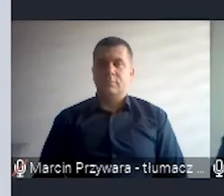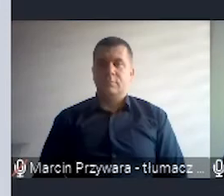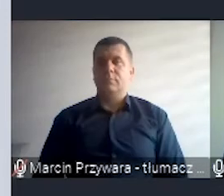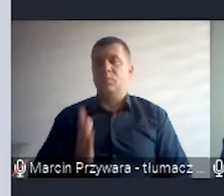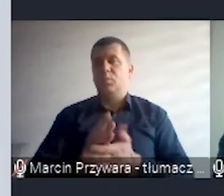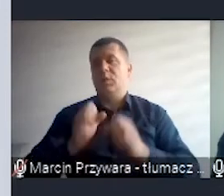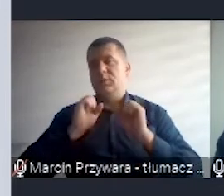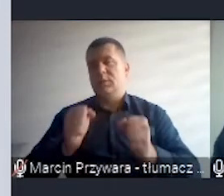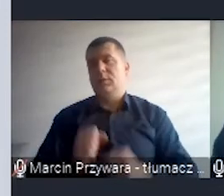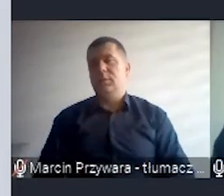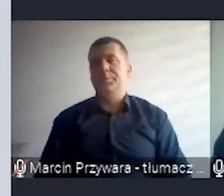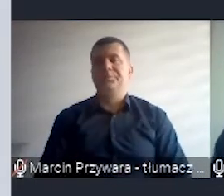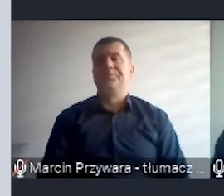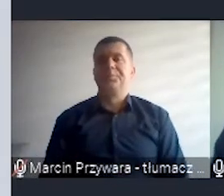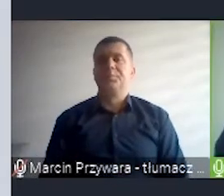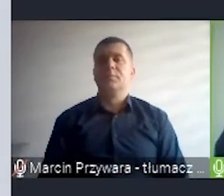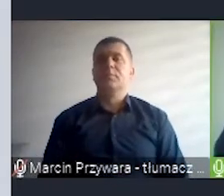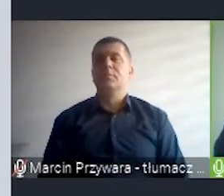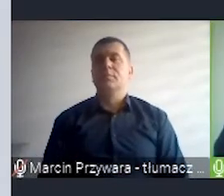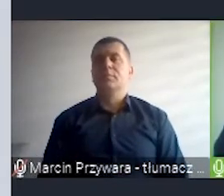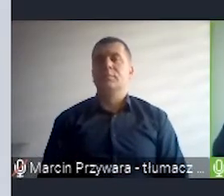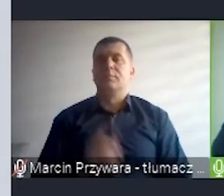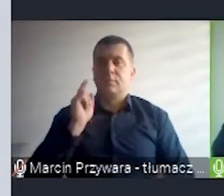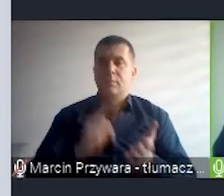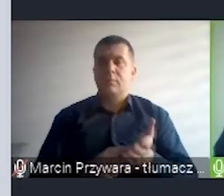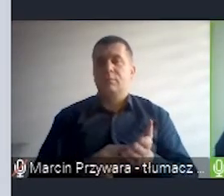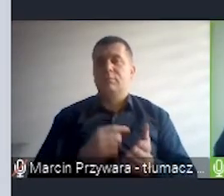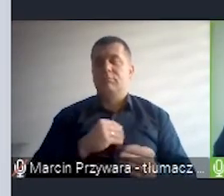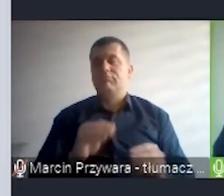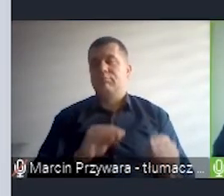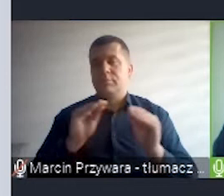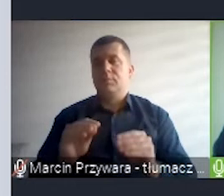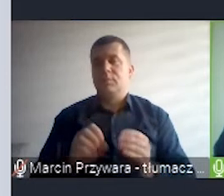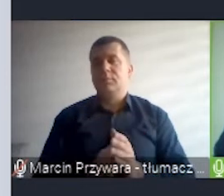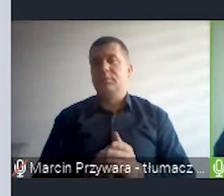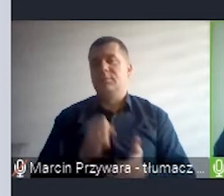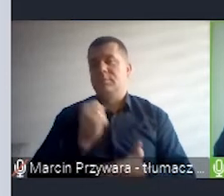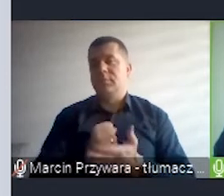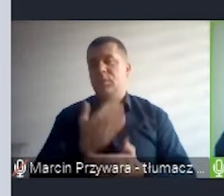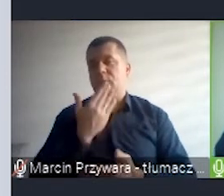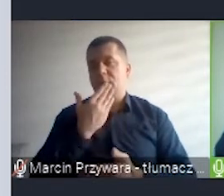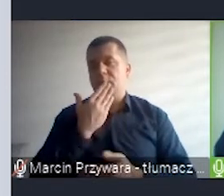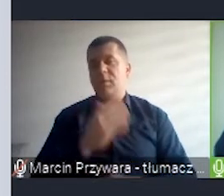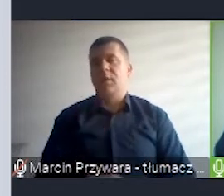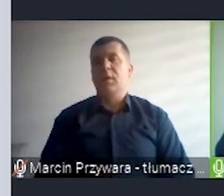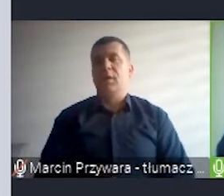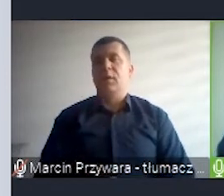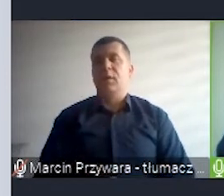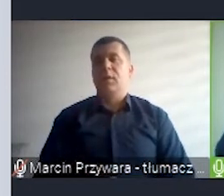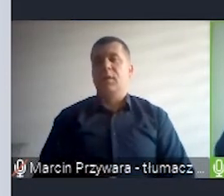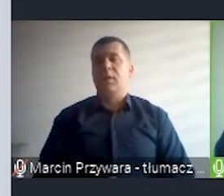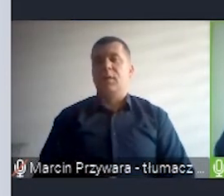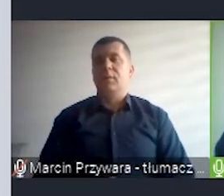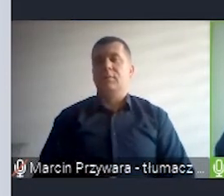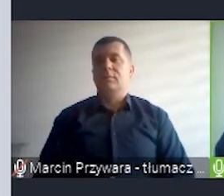Już działa, dobra. No właśnie, przeszedłem do sedna wypowiedzi i przeciął.